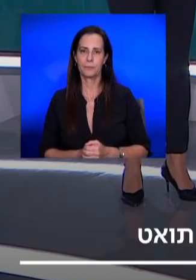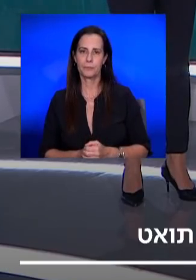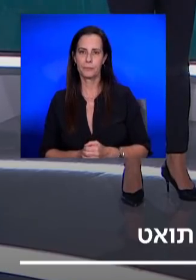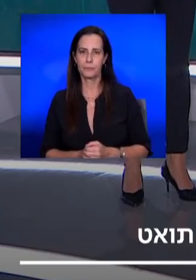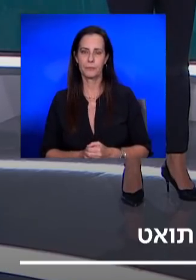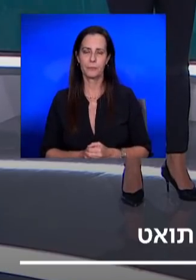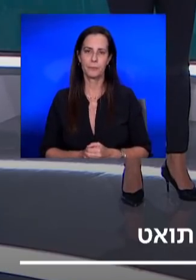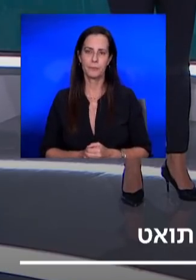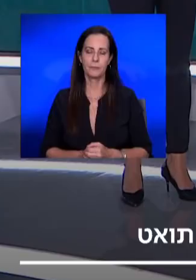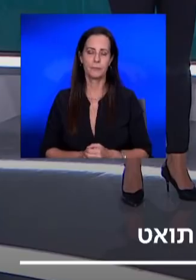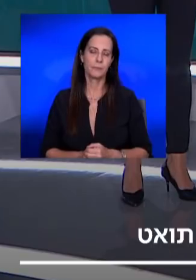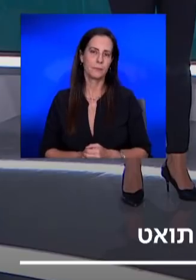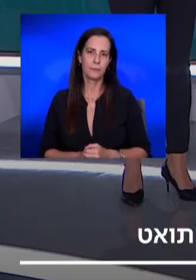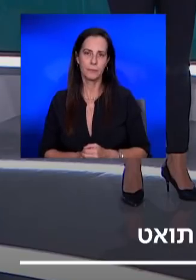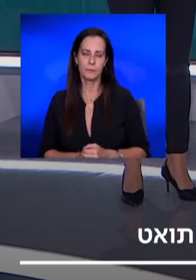תראי, חלק